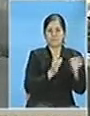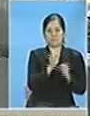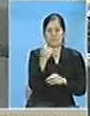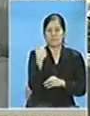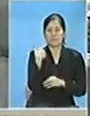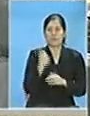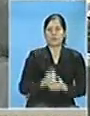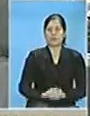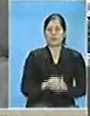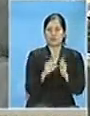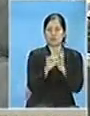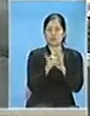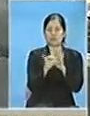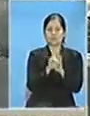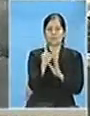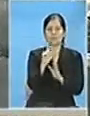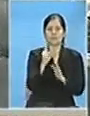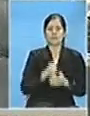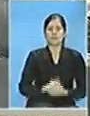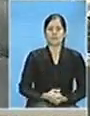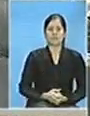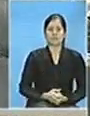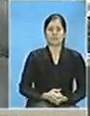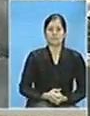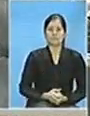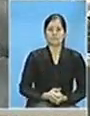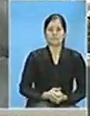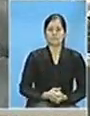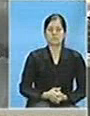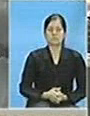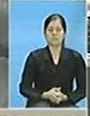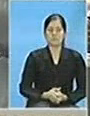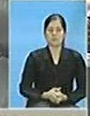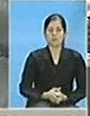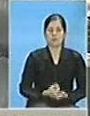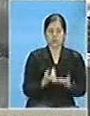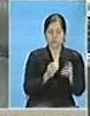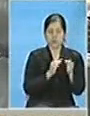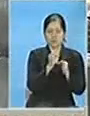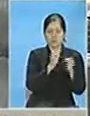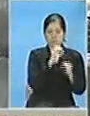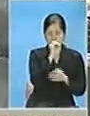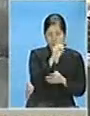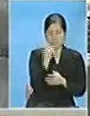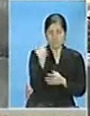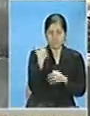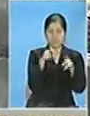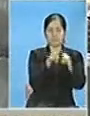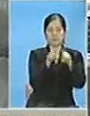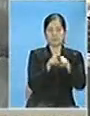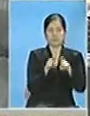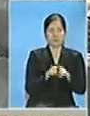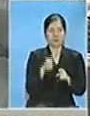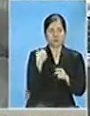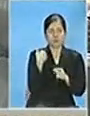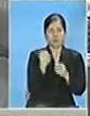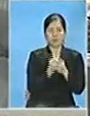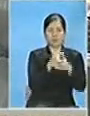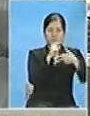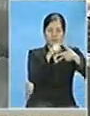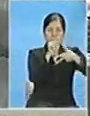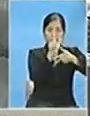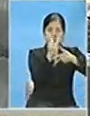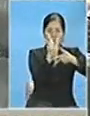สุดท้ายวิกกี้นะฮะวิกกี้พีเดียนะครับก็พูดเหมือนกันแล้วบอกด้วยซ้ำไปว่าไอ้โพเดอร์นี่มี3อย่างนะอย่